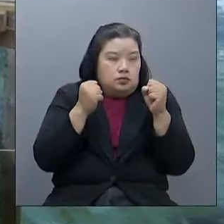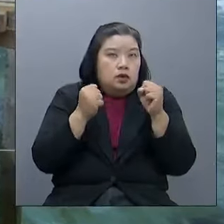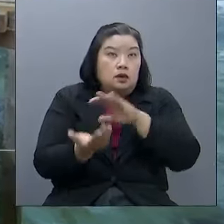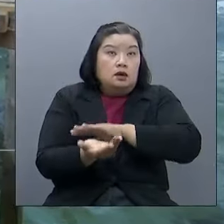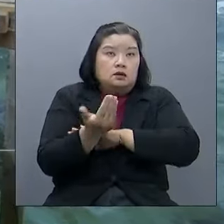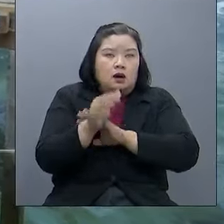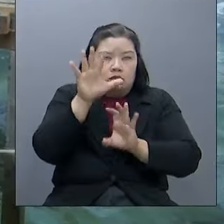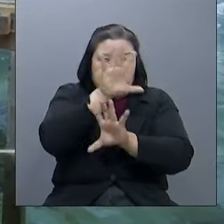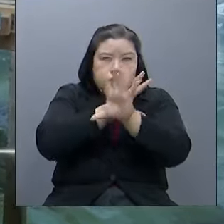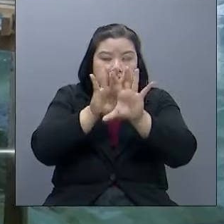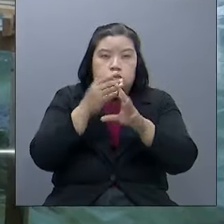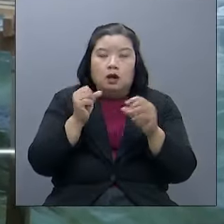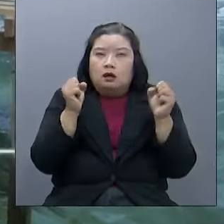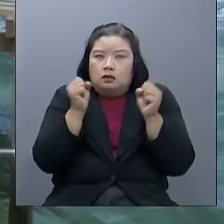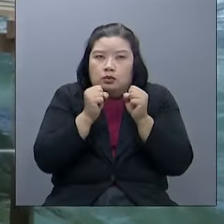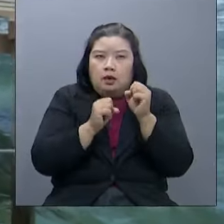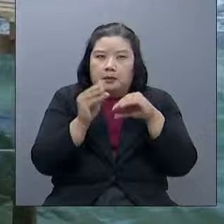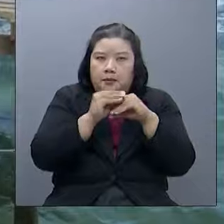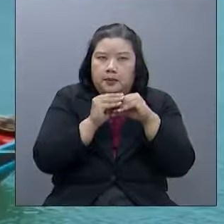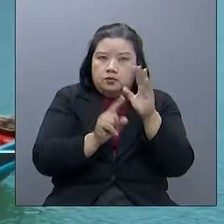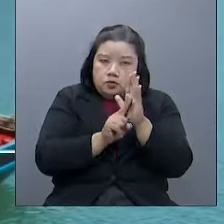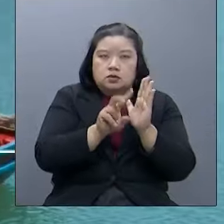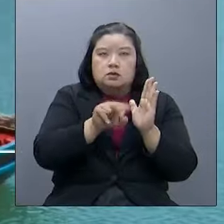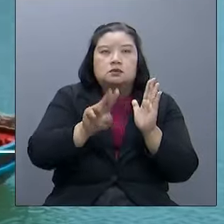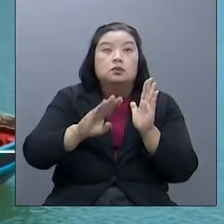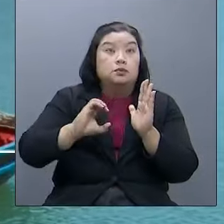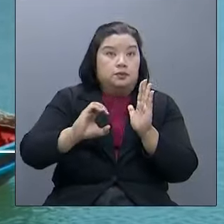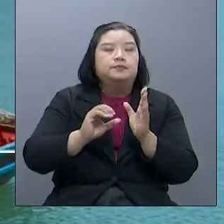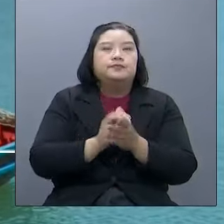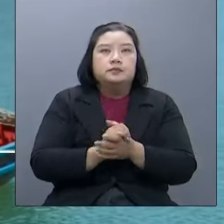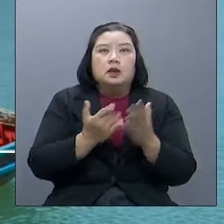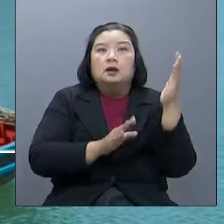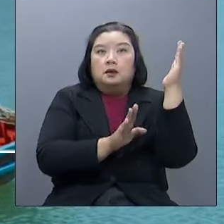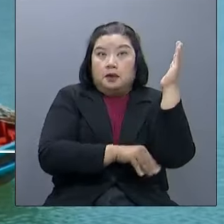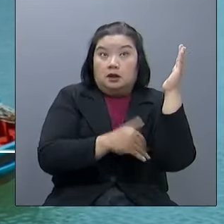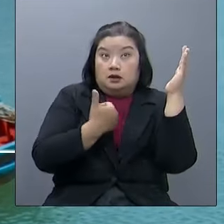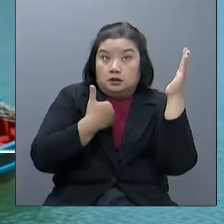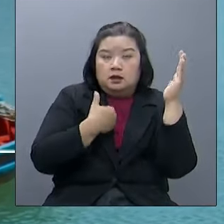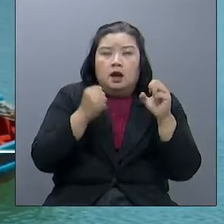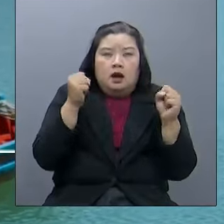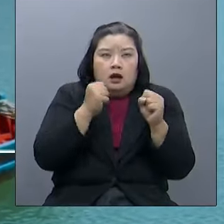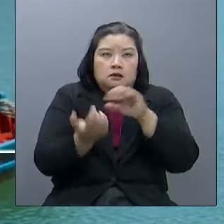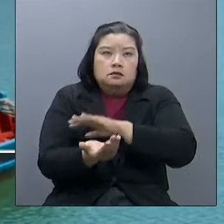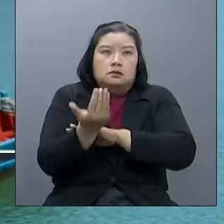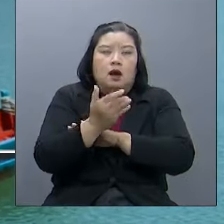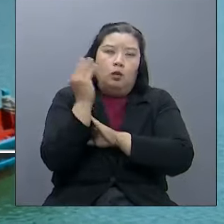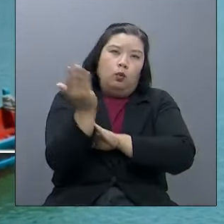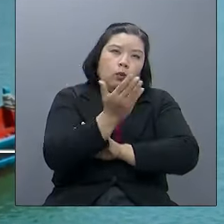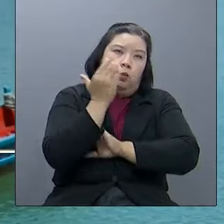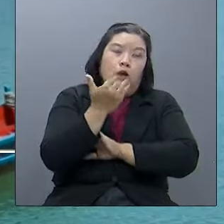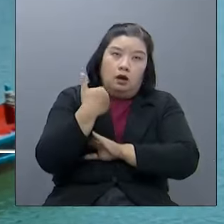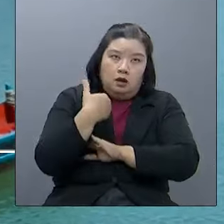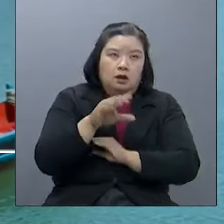อนเช้าและอุณหภูมิสูงขึ้น 2-4 องศาปิดท้ายภาคใต้ตอนบนยังมีอากาศเย็นในตอนเช้ากับมีลมแรงโดยใน